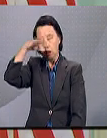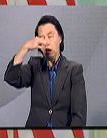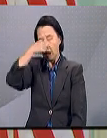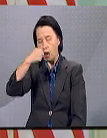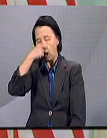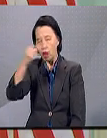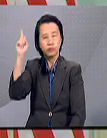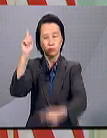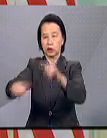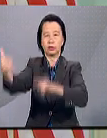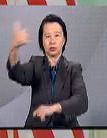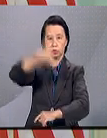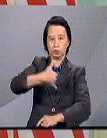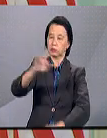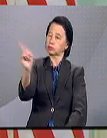tidak dibenarkan hadir.